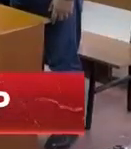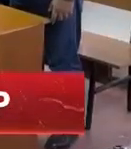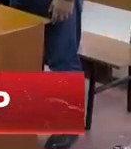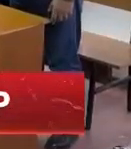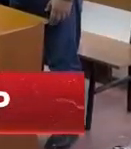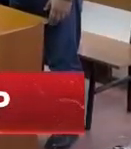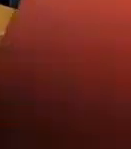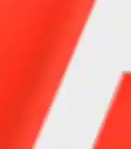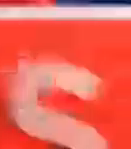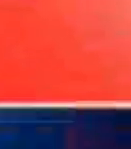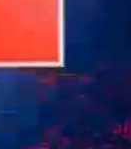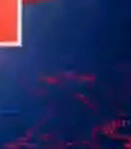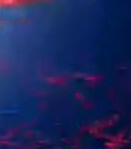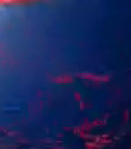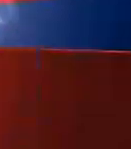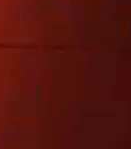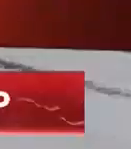жаза тағайындалды?